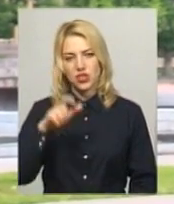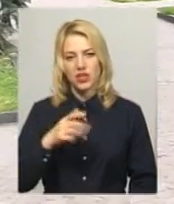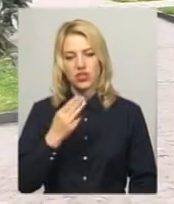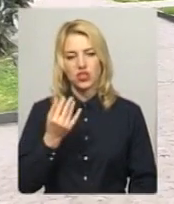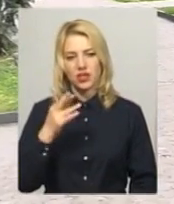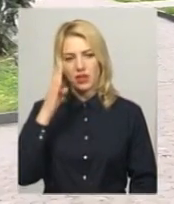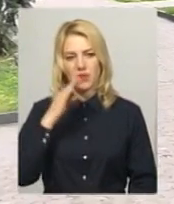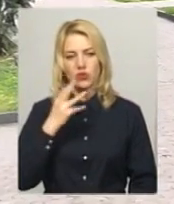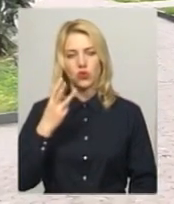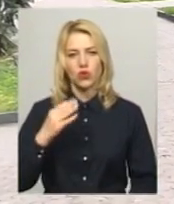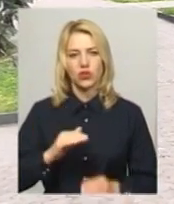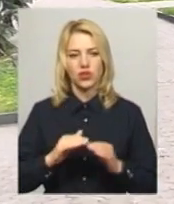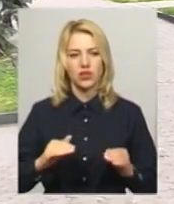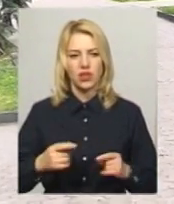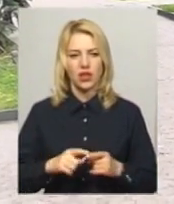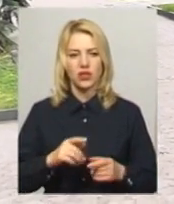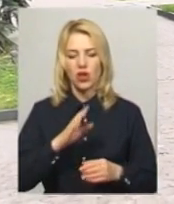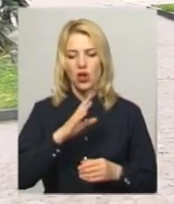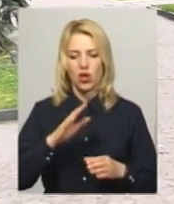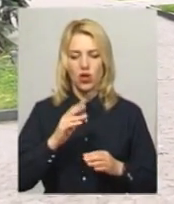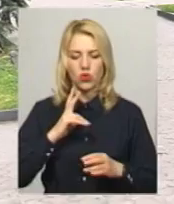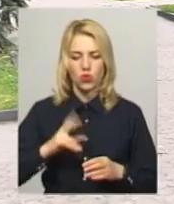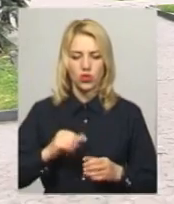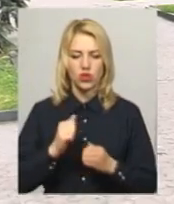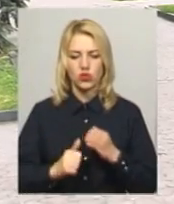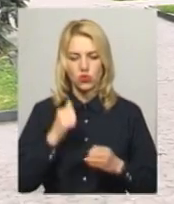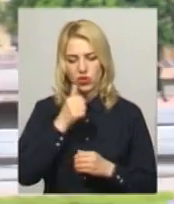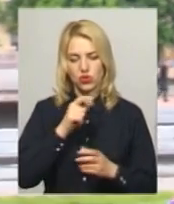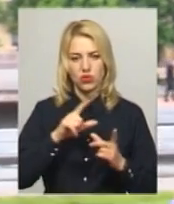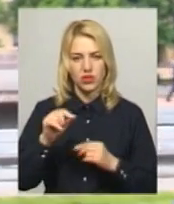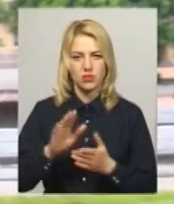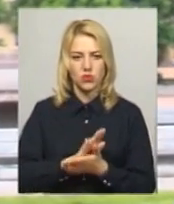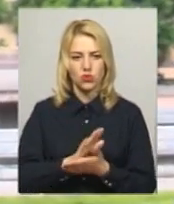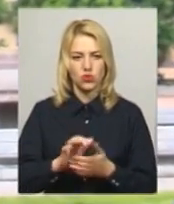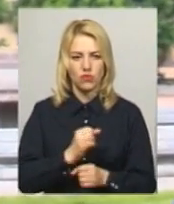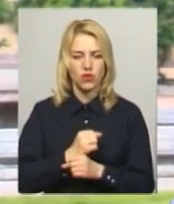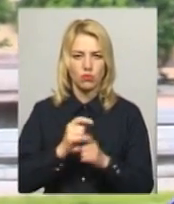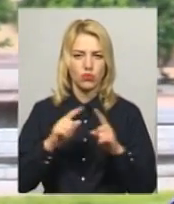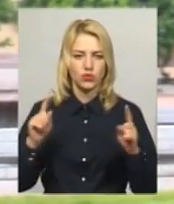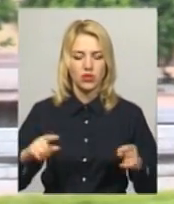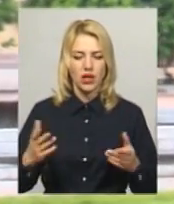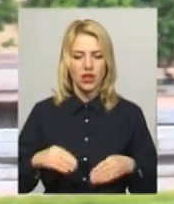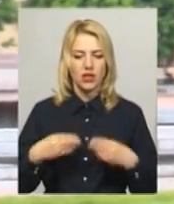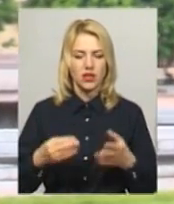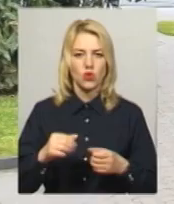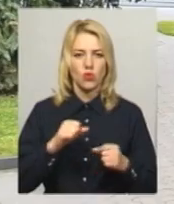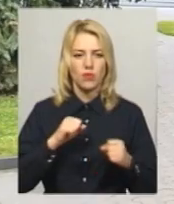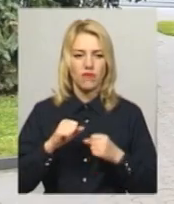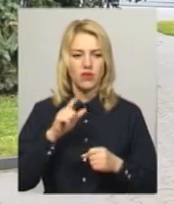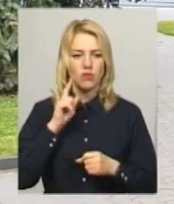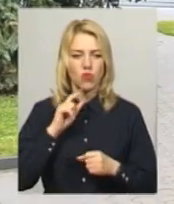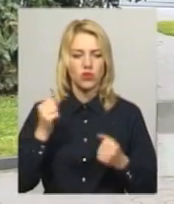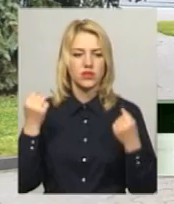Каже донька та двоє синів, щорічно їздять на відпочинок за безкоштовними путівками, які надає управління молоді та спорту Хмельницького.